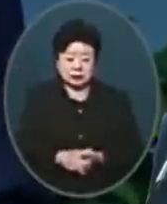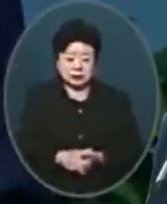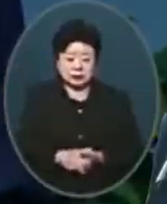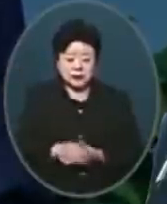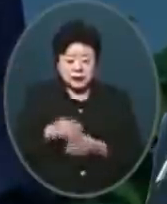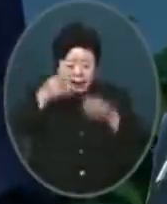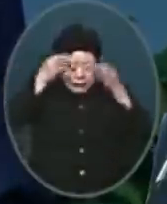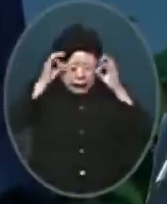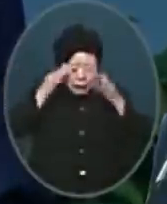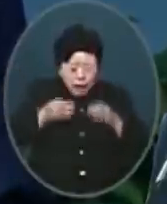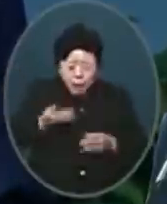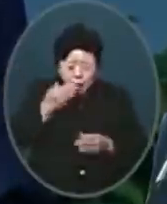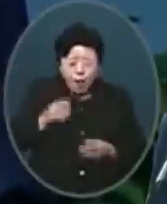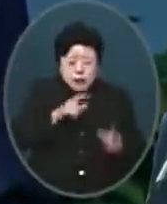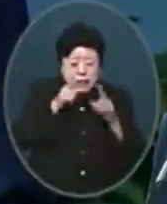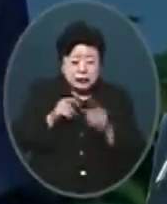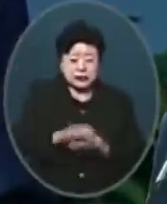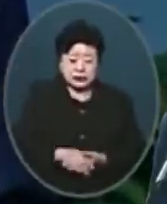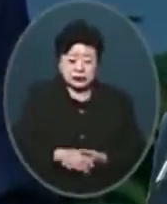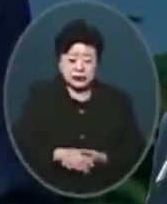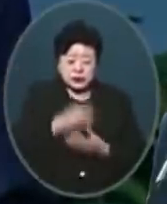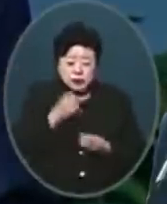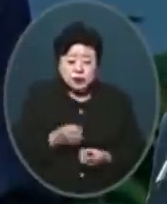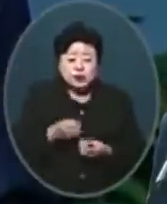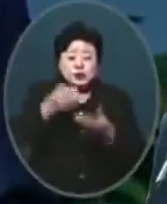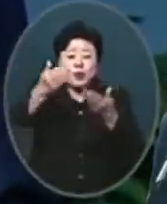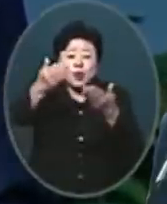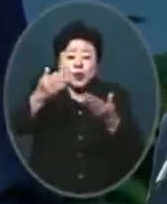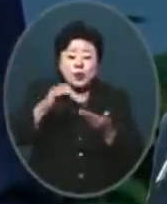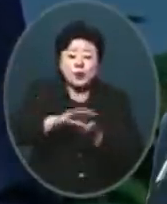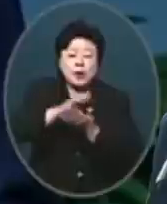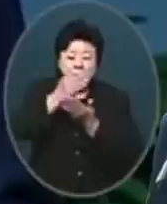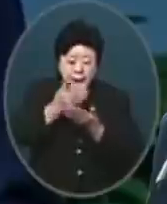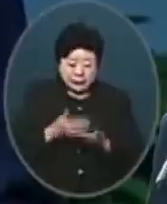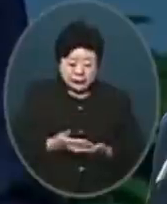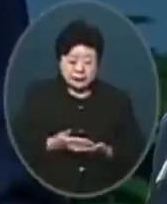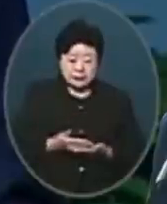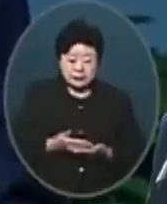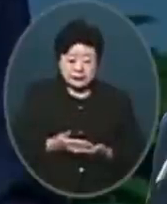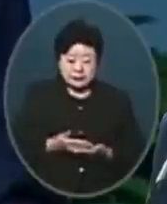이마에 땀을 흘려 먹고 사는 것이 축복으로 변화되고